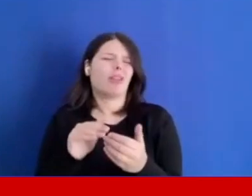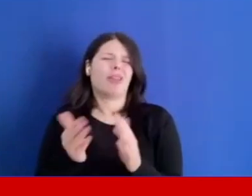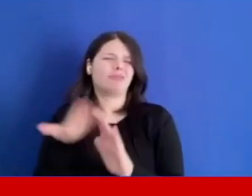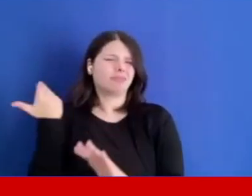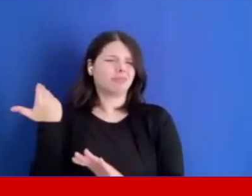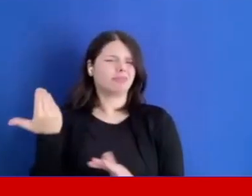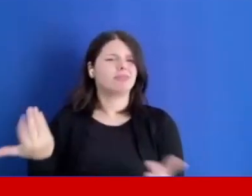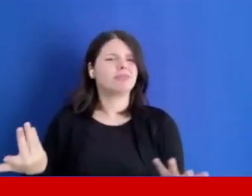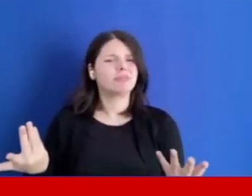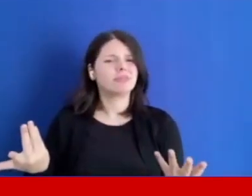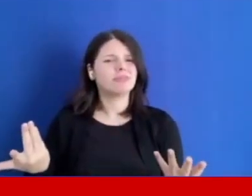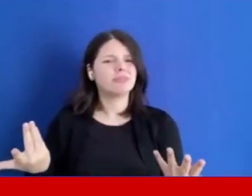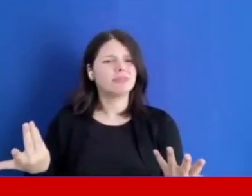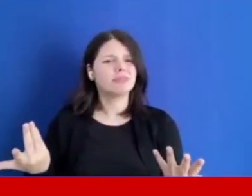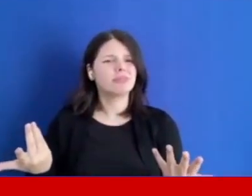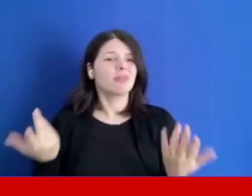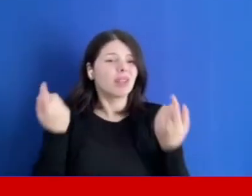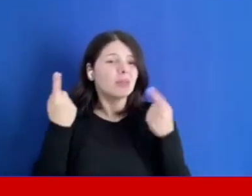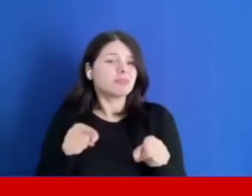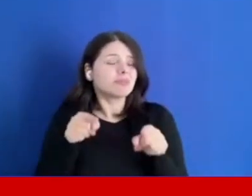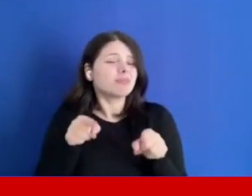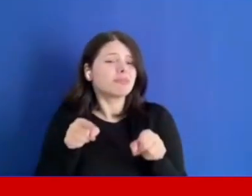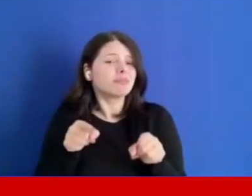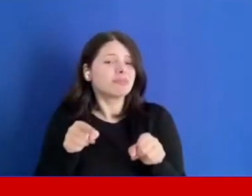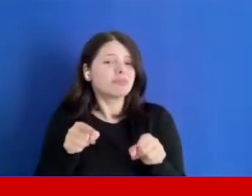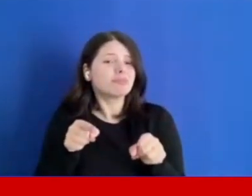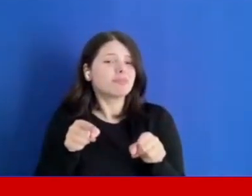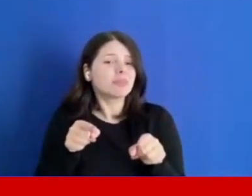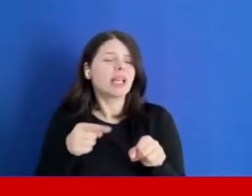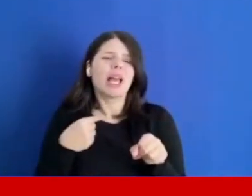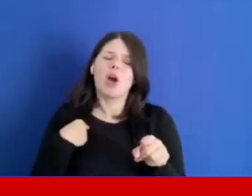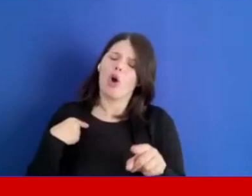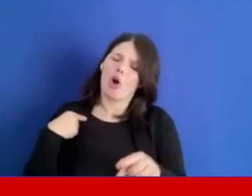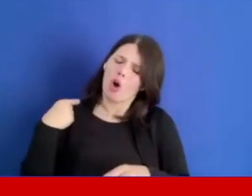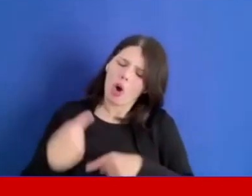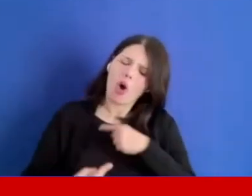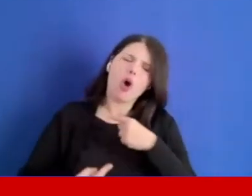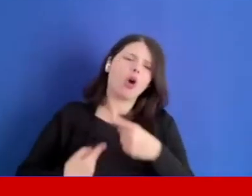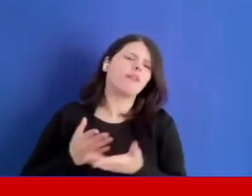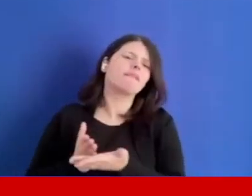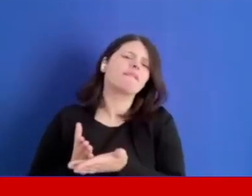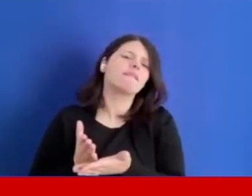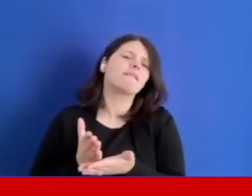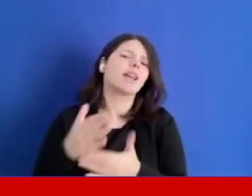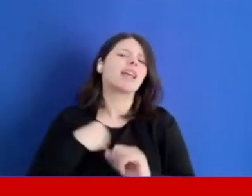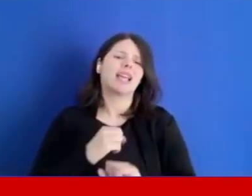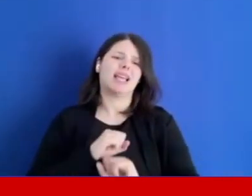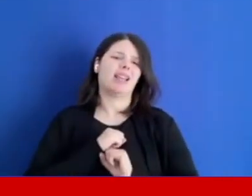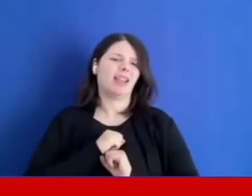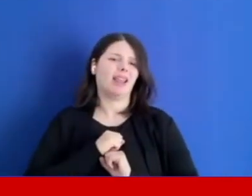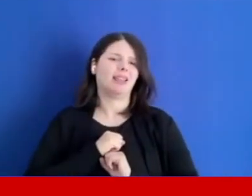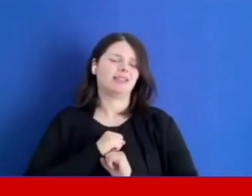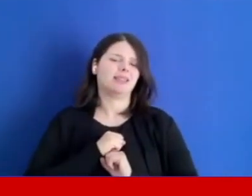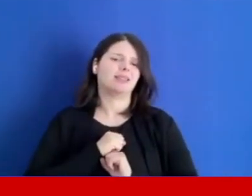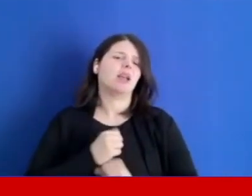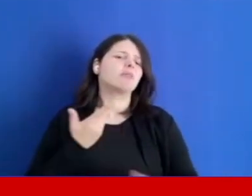E tanto, cioè, queste sono le cose che ho continuato a portare avanti e a credere, anche collaborando con